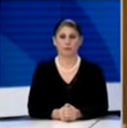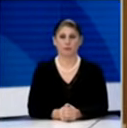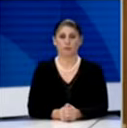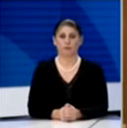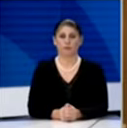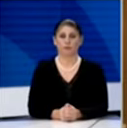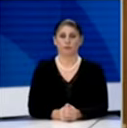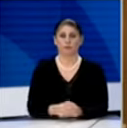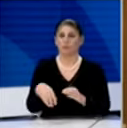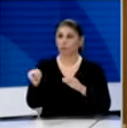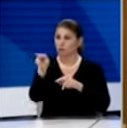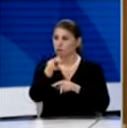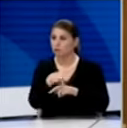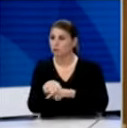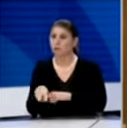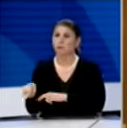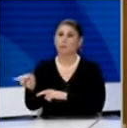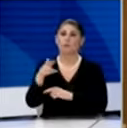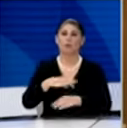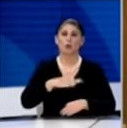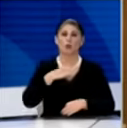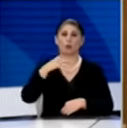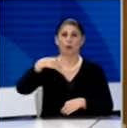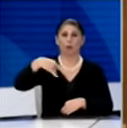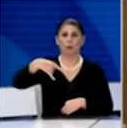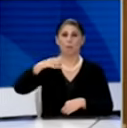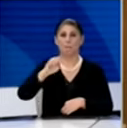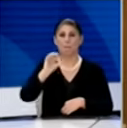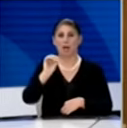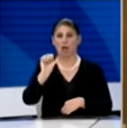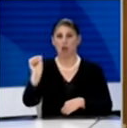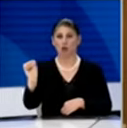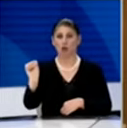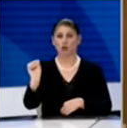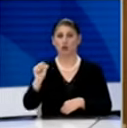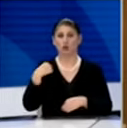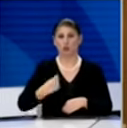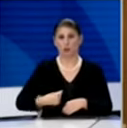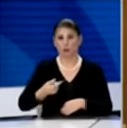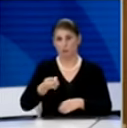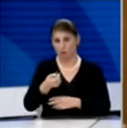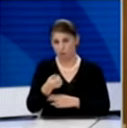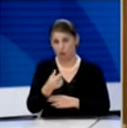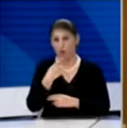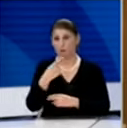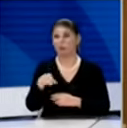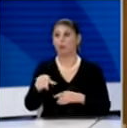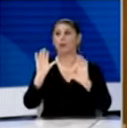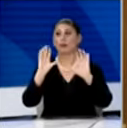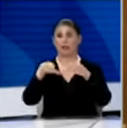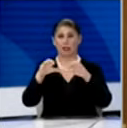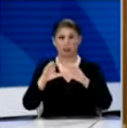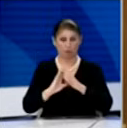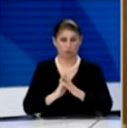ξεναγούσε ο κύριος Μπέος στο Δήμο Βόλου και να τους λέτε εδώ δεν είχατε μπουρίνια. Σας είδα να πηγαίνετε